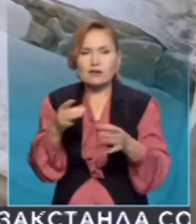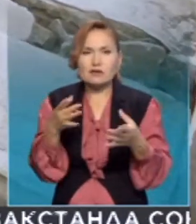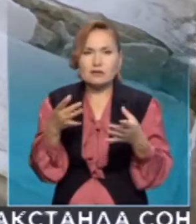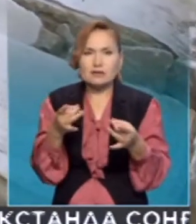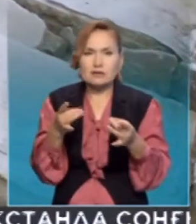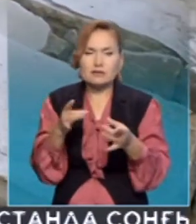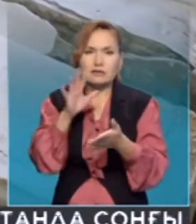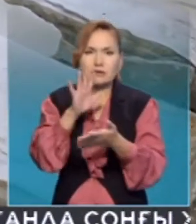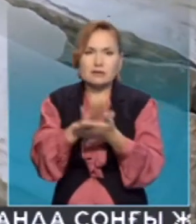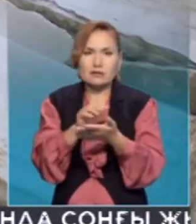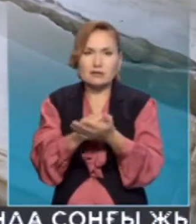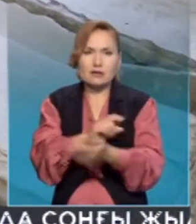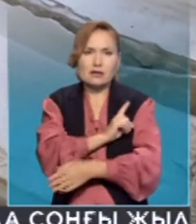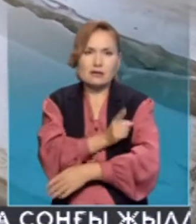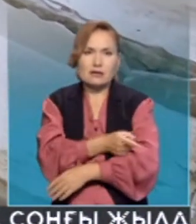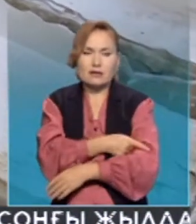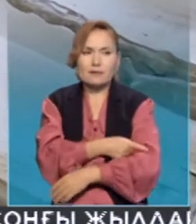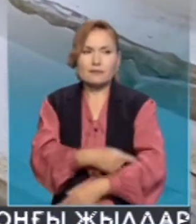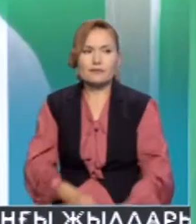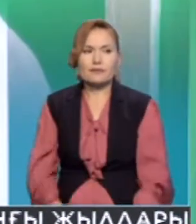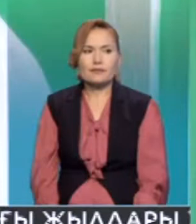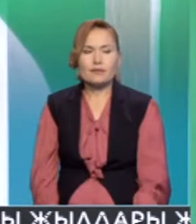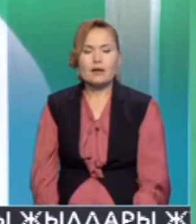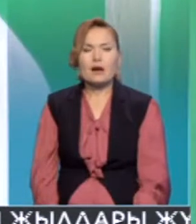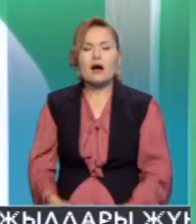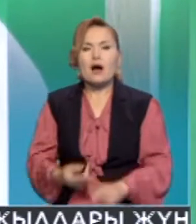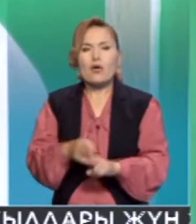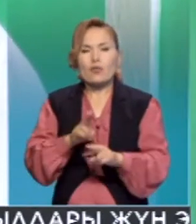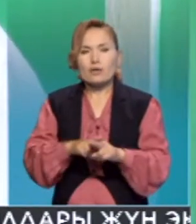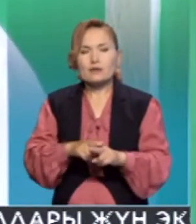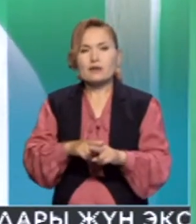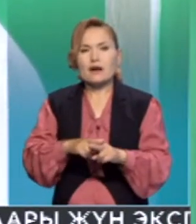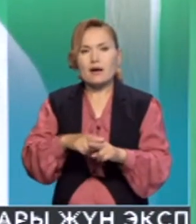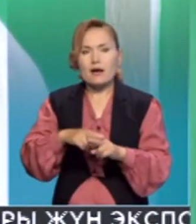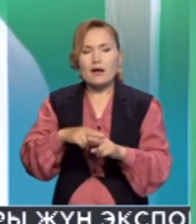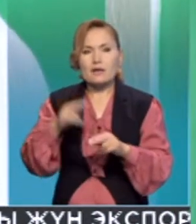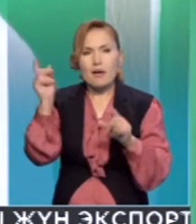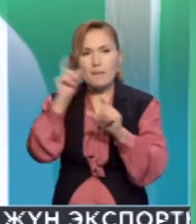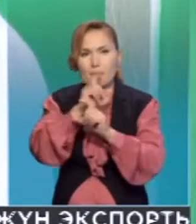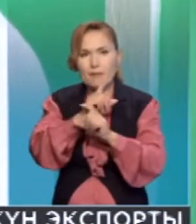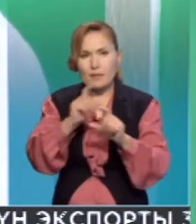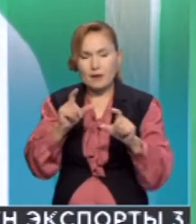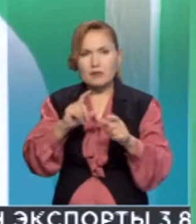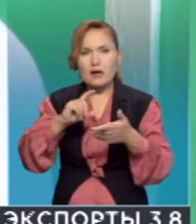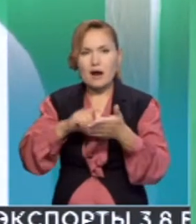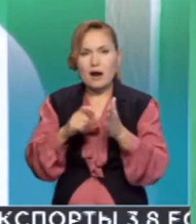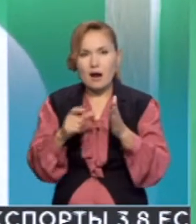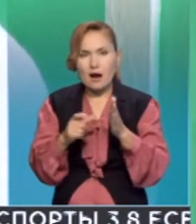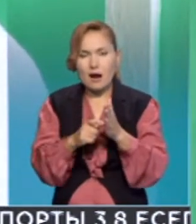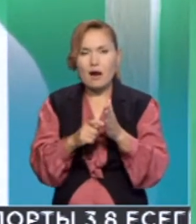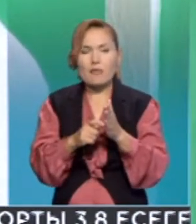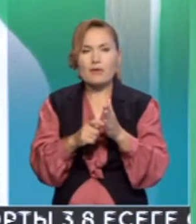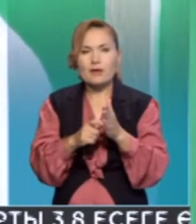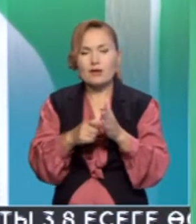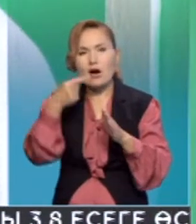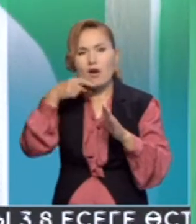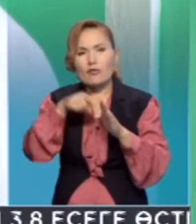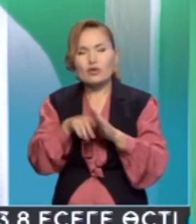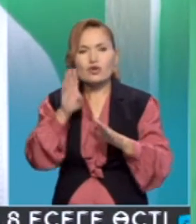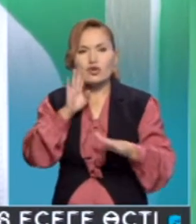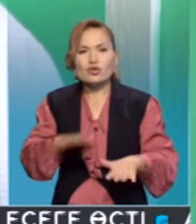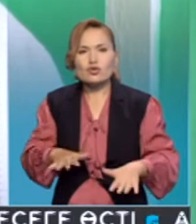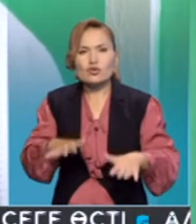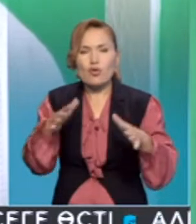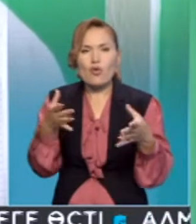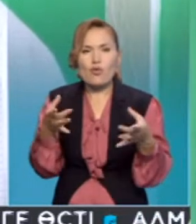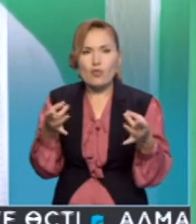қалған. Ол кабинеттердегі мысалы бастауыш сыныптар, тағы да басқа пән кабинеттері су кіргендіктен көгеріп, ол